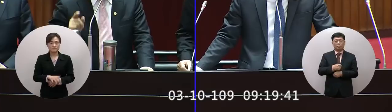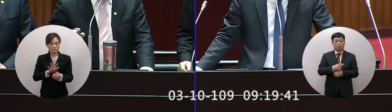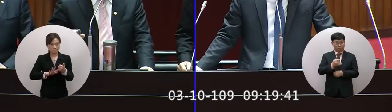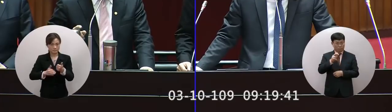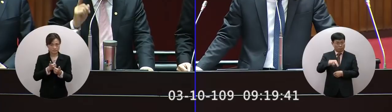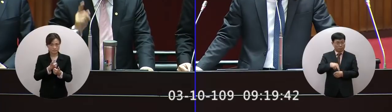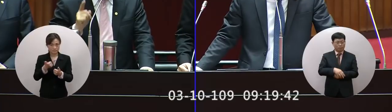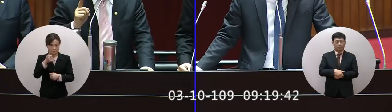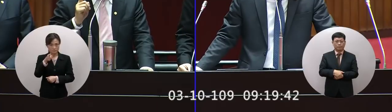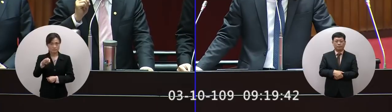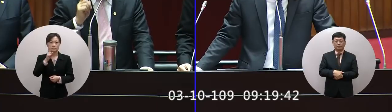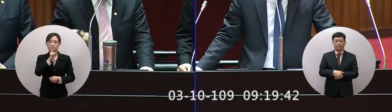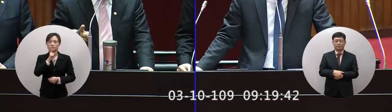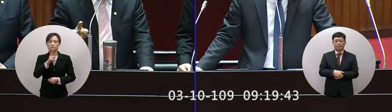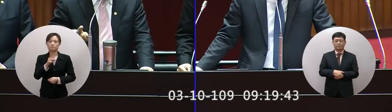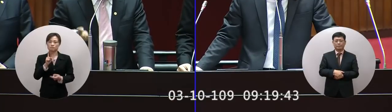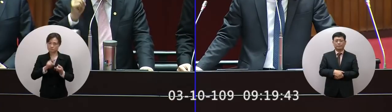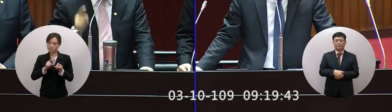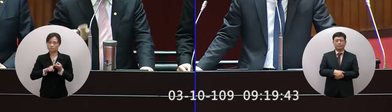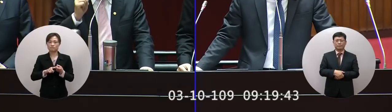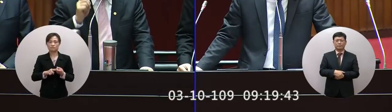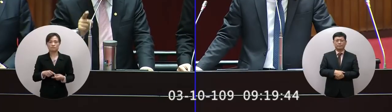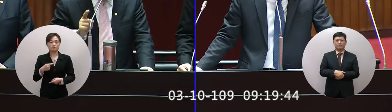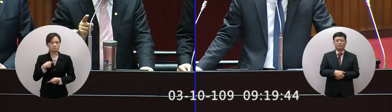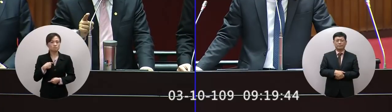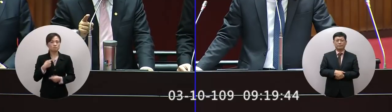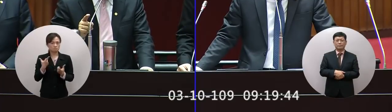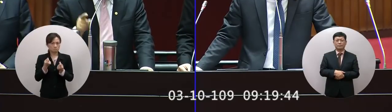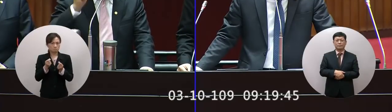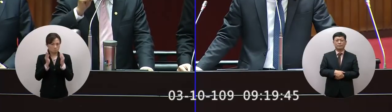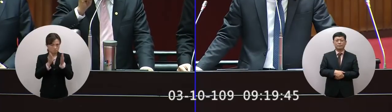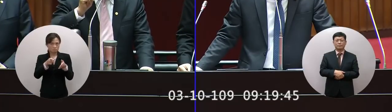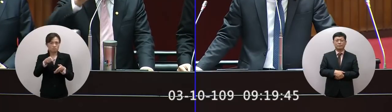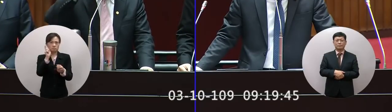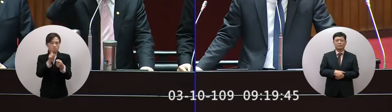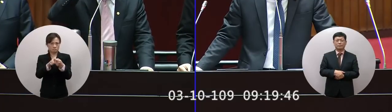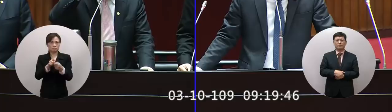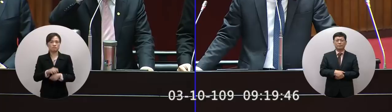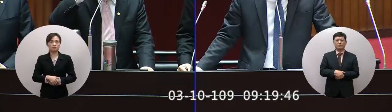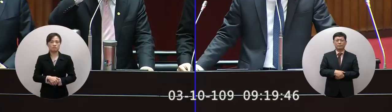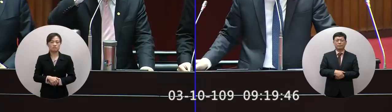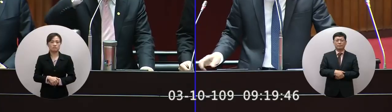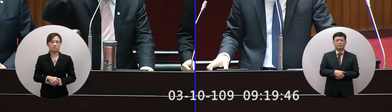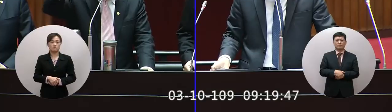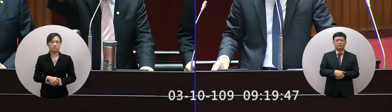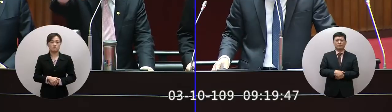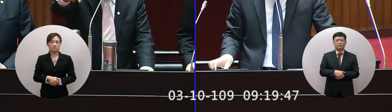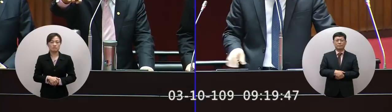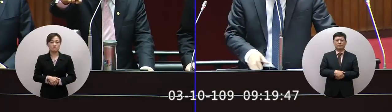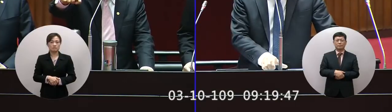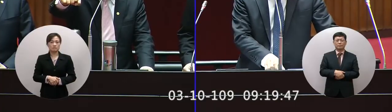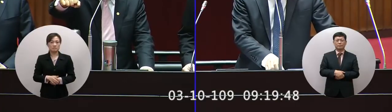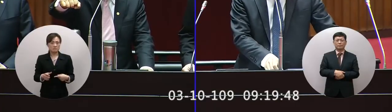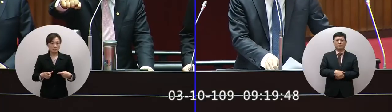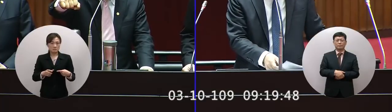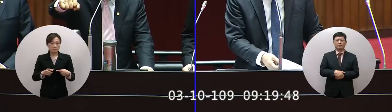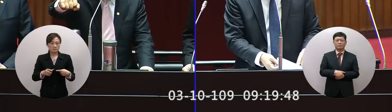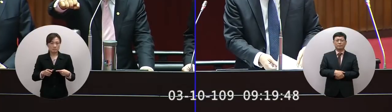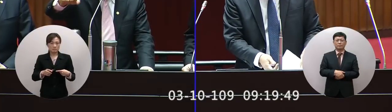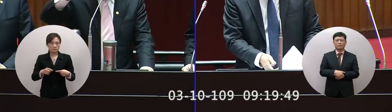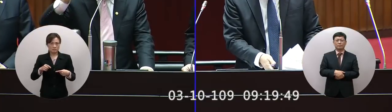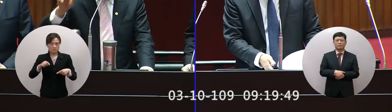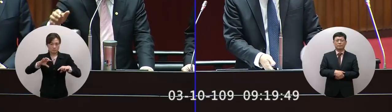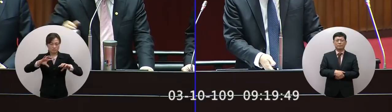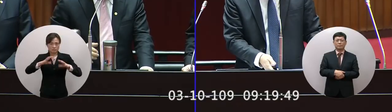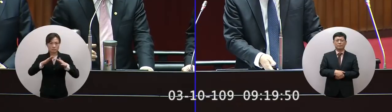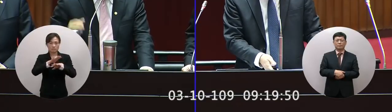以做得到吗？ 委员，你讲的很有道理，而我们也正是这样做。其实，在第一时间，总统就召开了国安会议